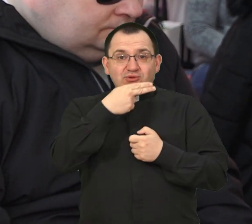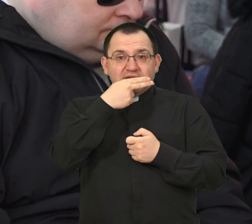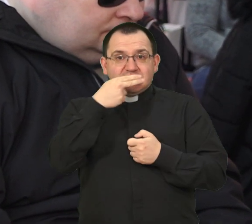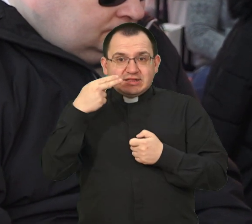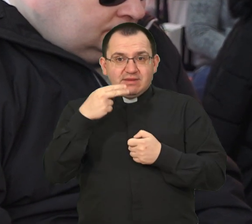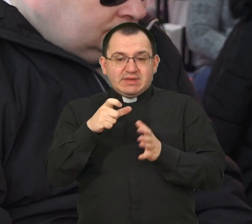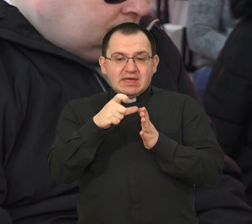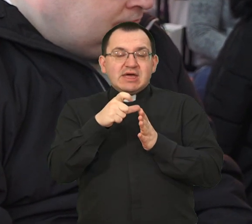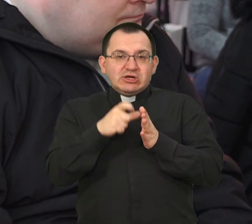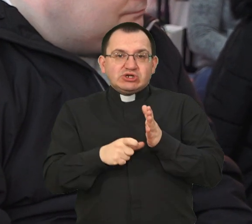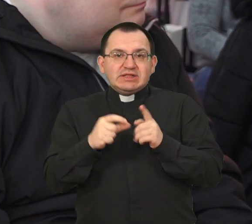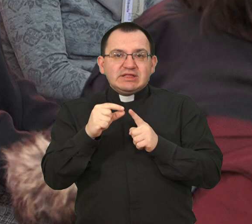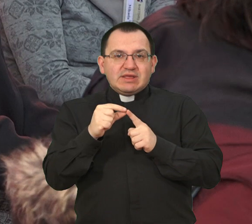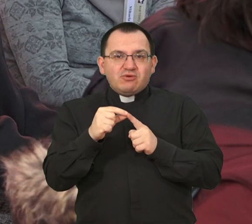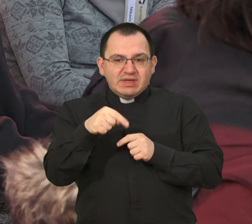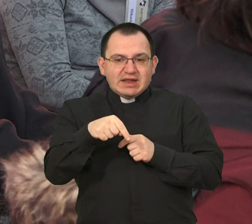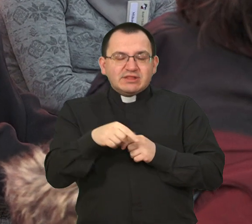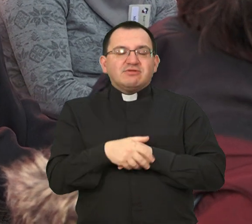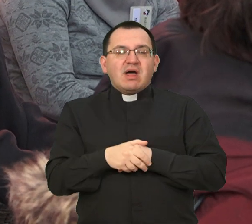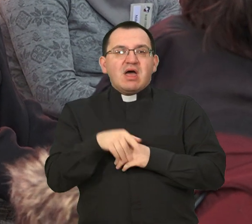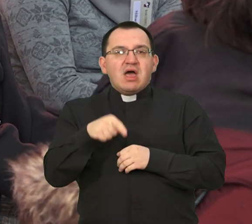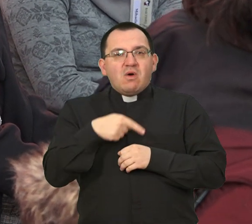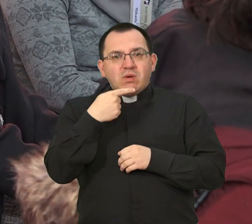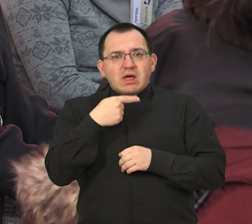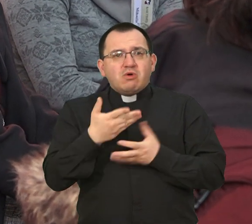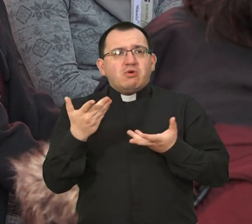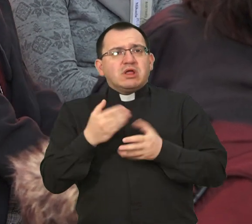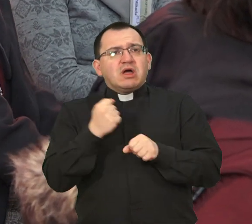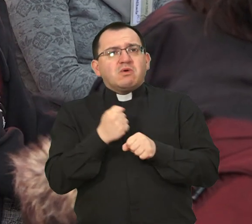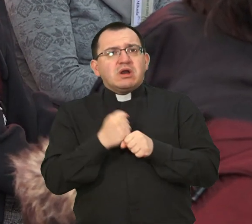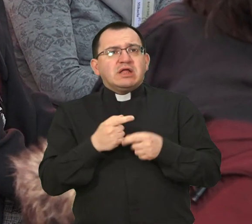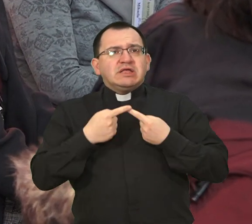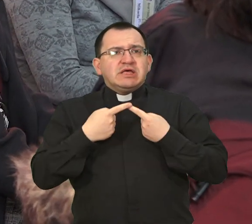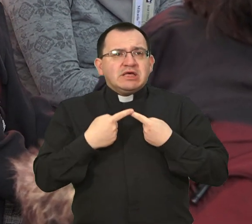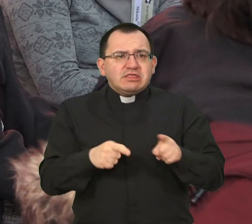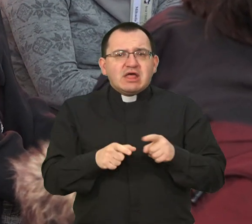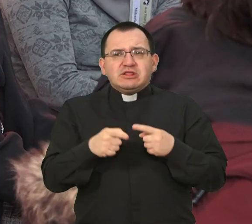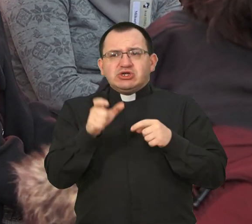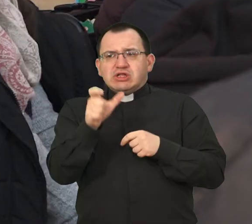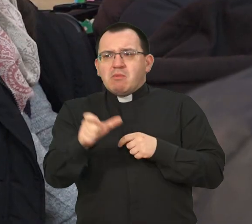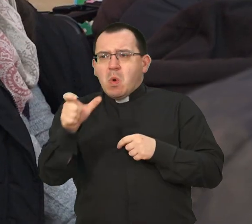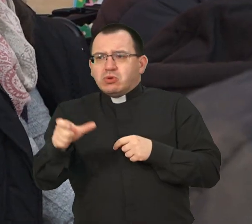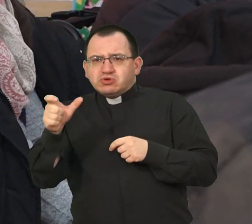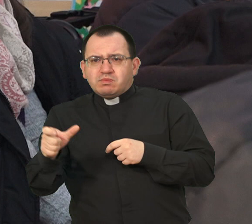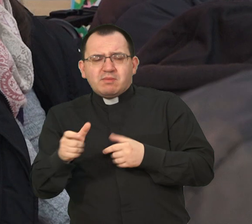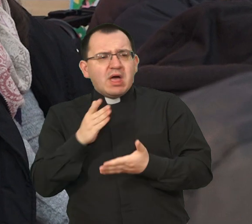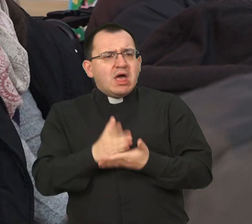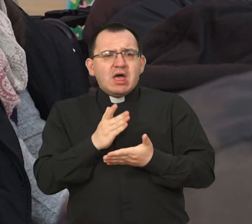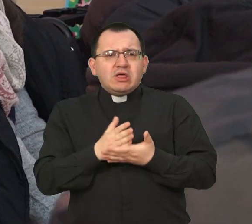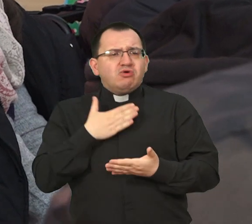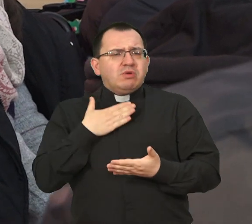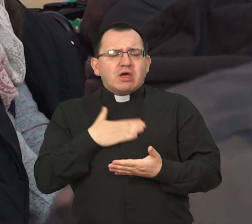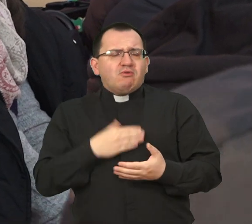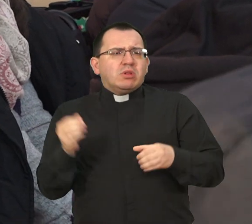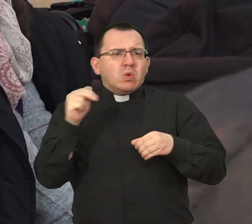te članica povjerenstva za osobe s invaliditetom kaže kako radi s različitim profilima ljudi te uvijek iznova voli sudjelovati na